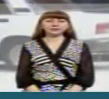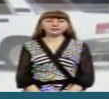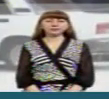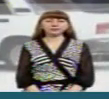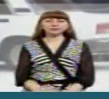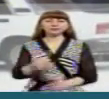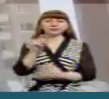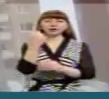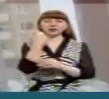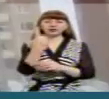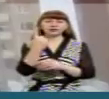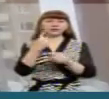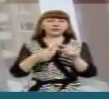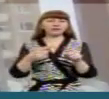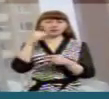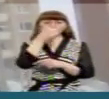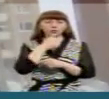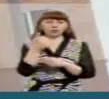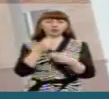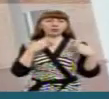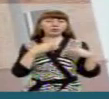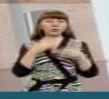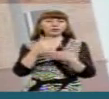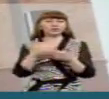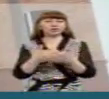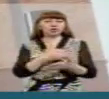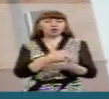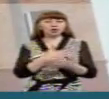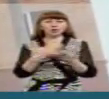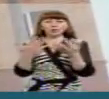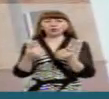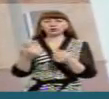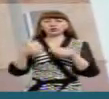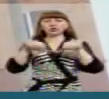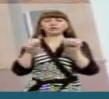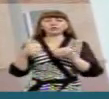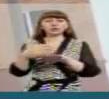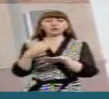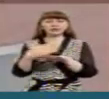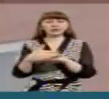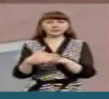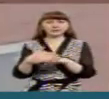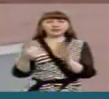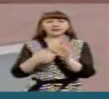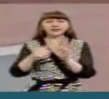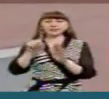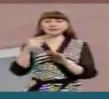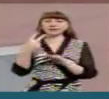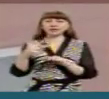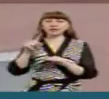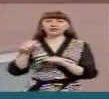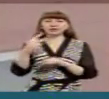баспана алуға ниетті азаматтардың төлем қабілеті ескеріледі. Өткен жылдың маусым айында жаңағы бастапқы жарнаны